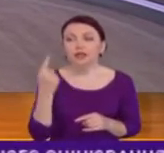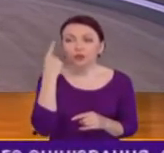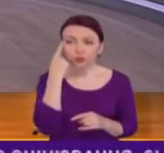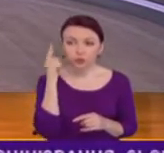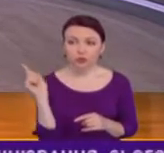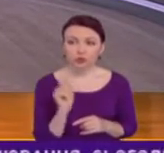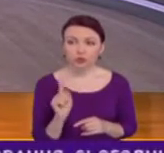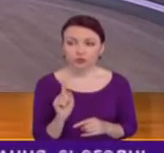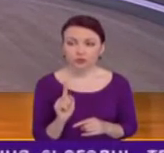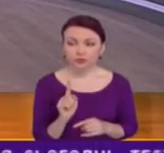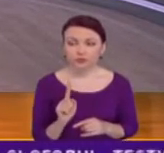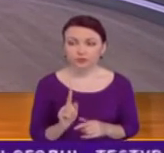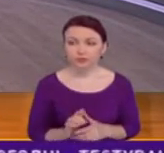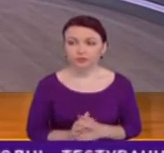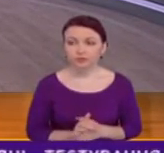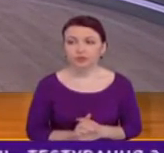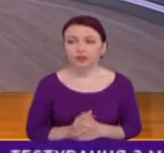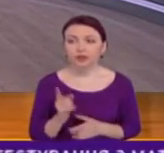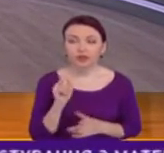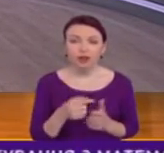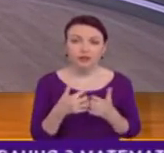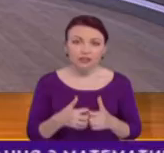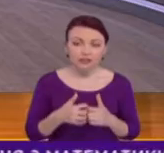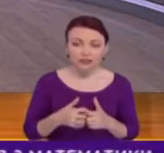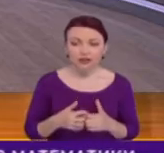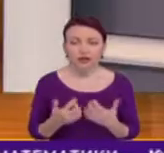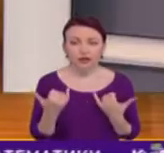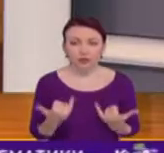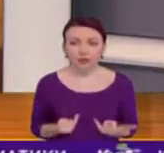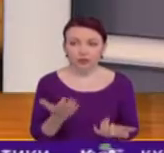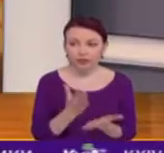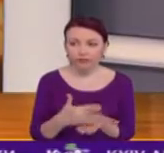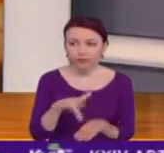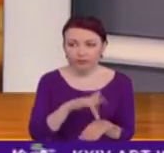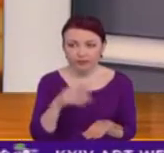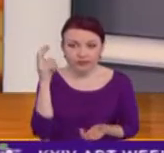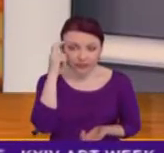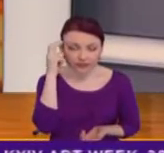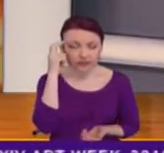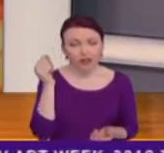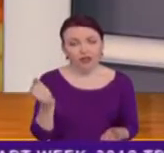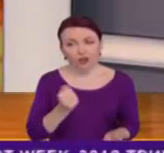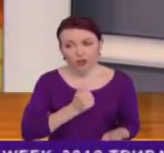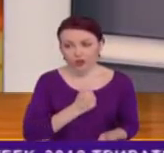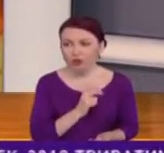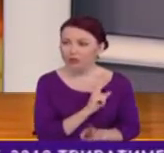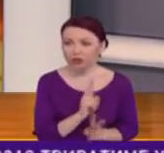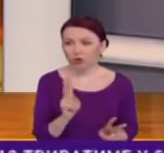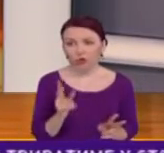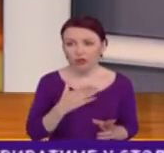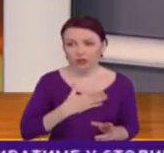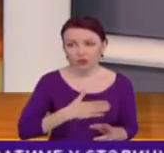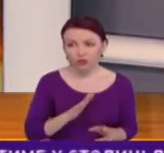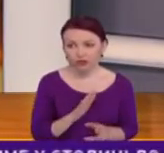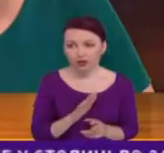що та статистика, яка сьогодні є в місті Києві, вона, на жаль, нікого не задовольняє, тому що